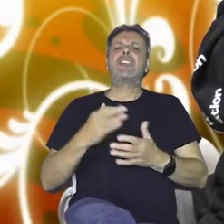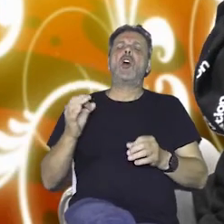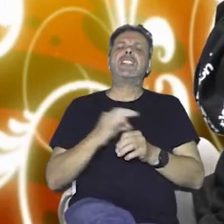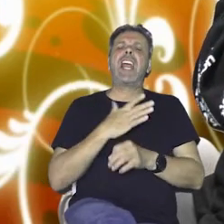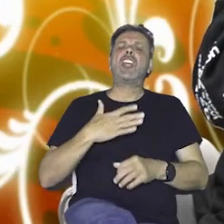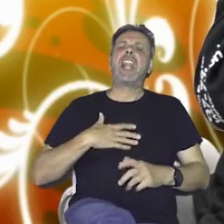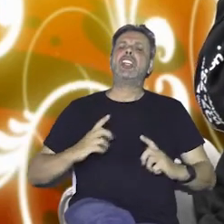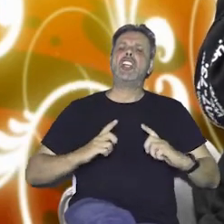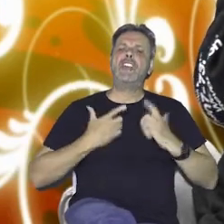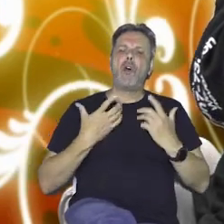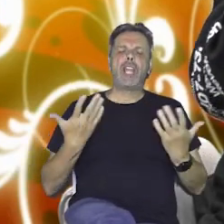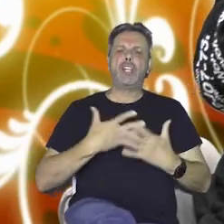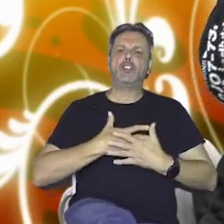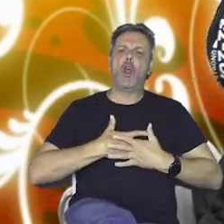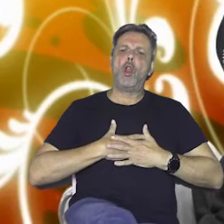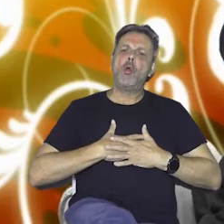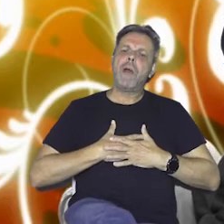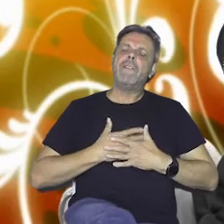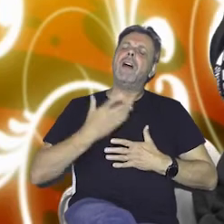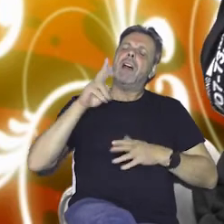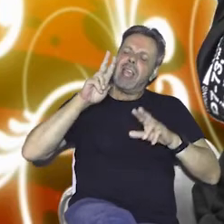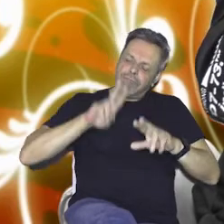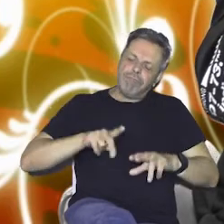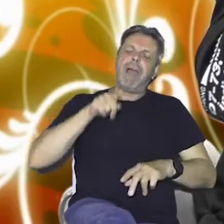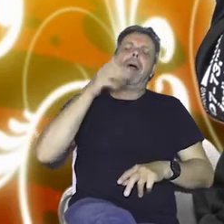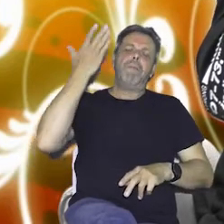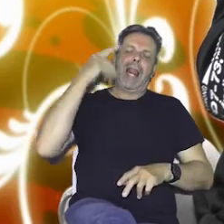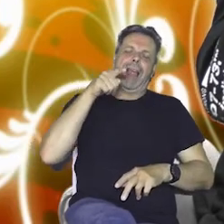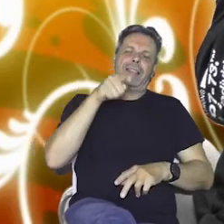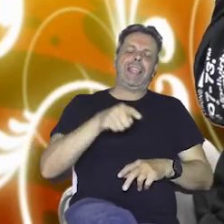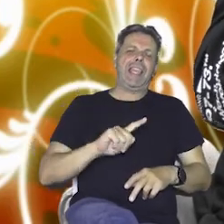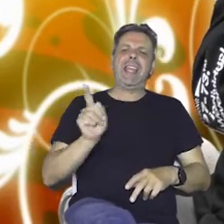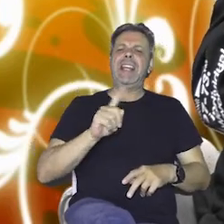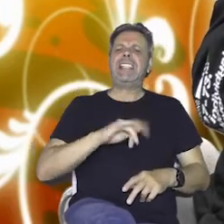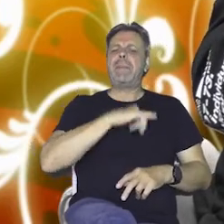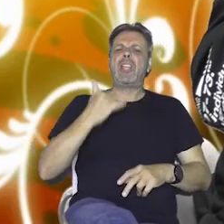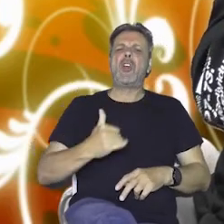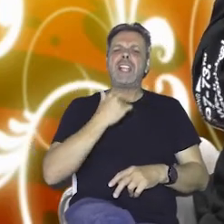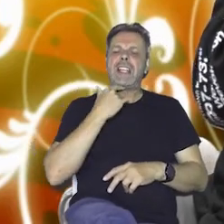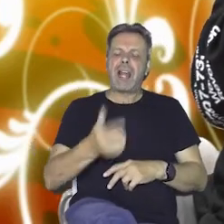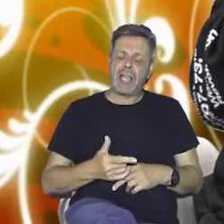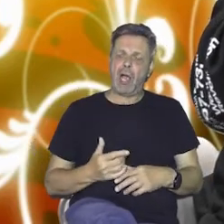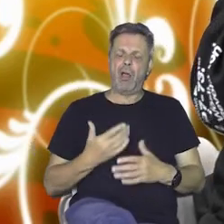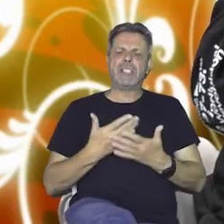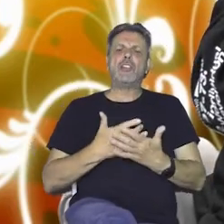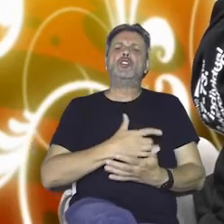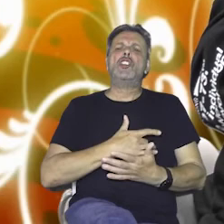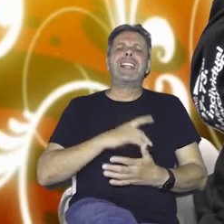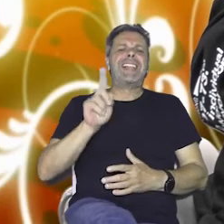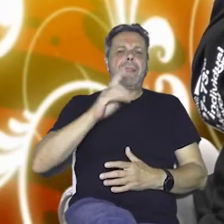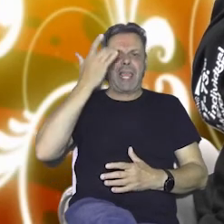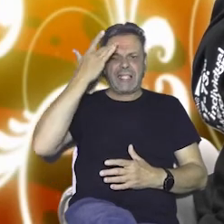našeg života što ljubav si ipak birala ti. Nisam ti do sada rekao, jer srce to nije